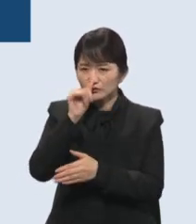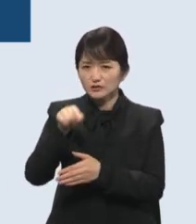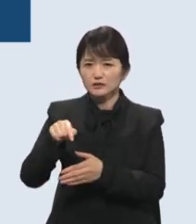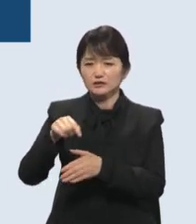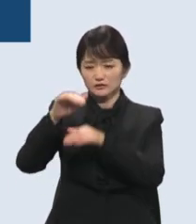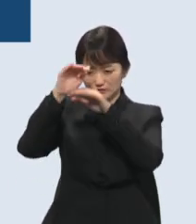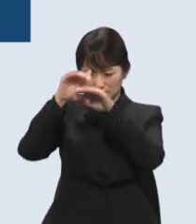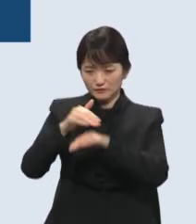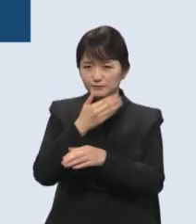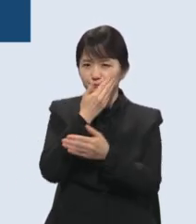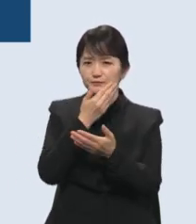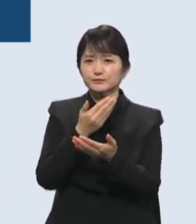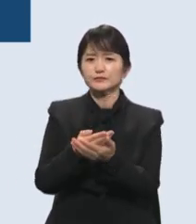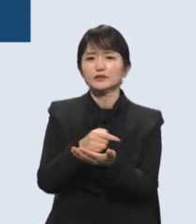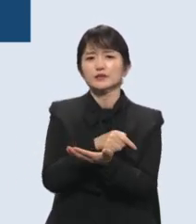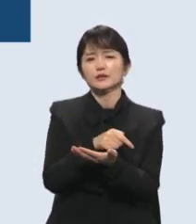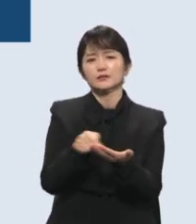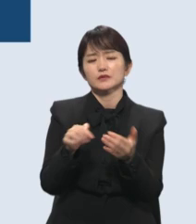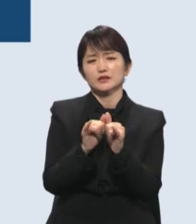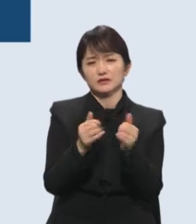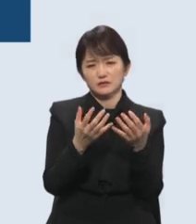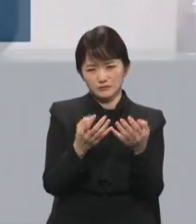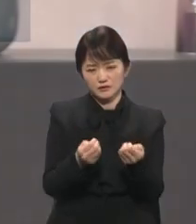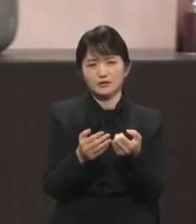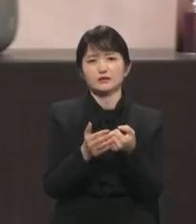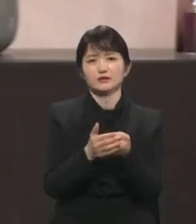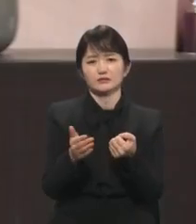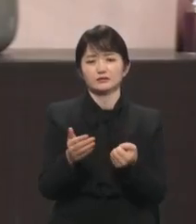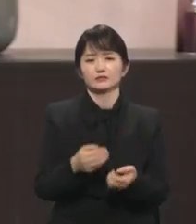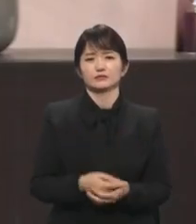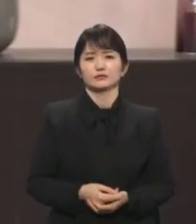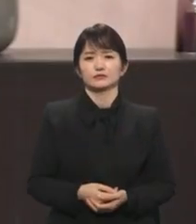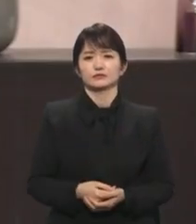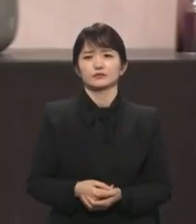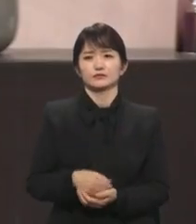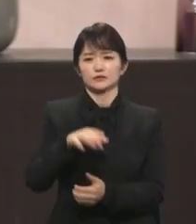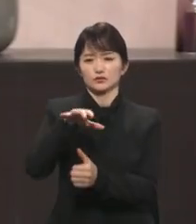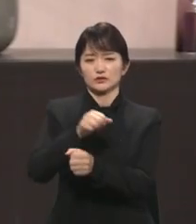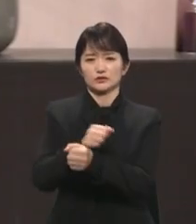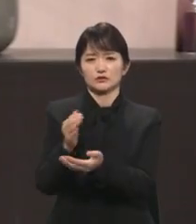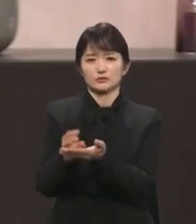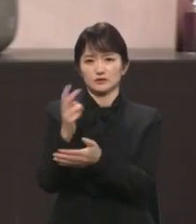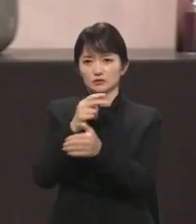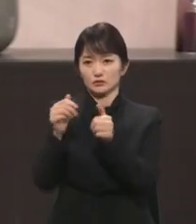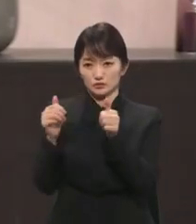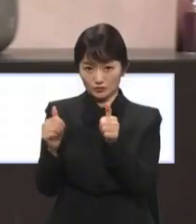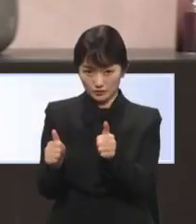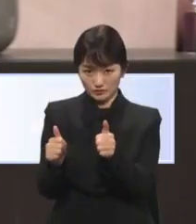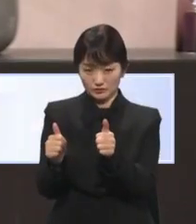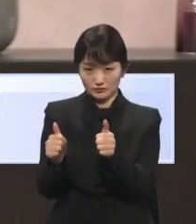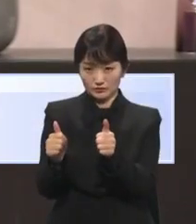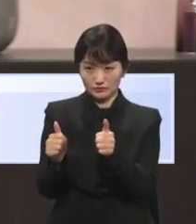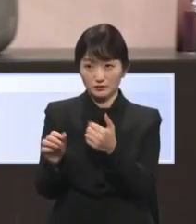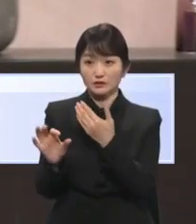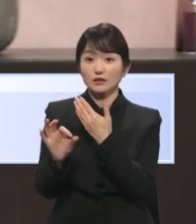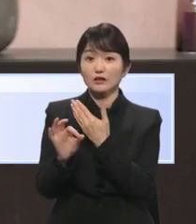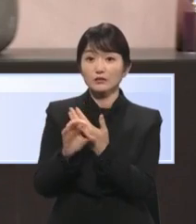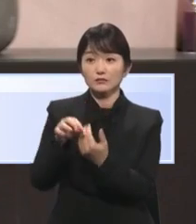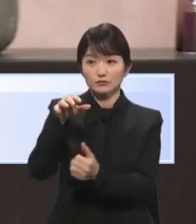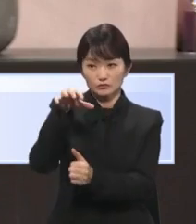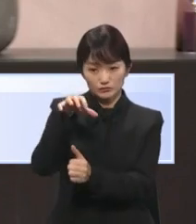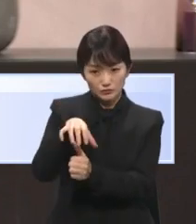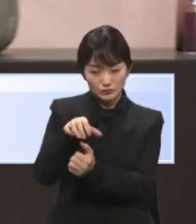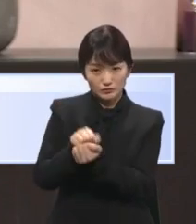중대성이 피해를 호소하는 피해자들이 많기 때문에 어 영장 실질심사가 진행이 된다면 어 구속에